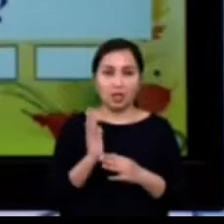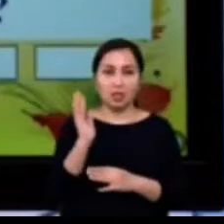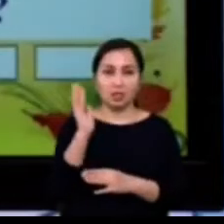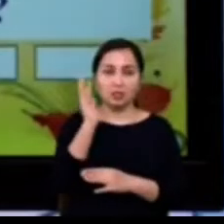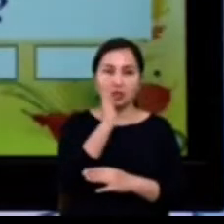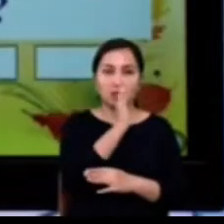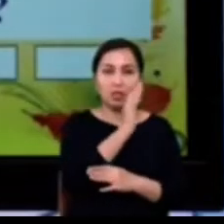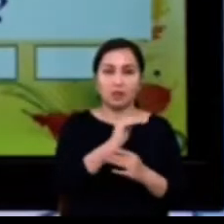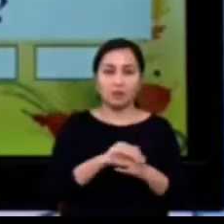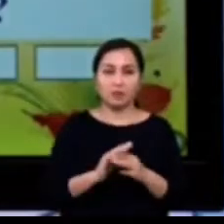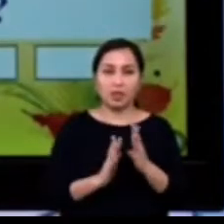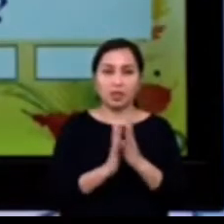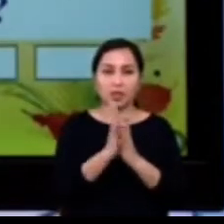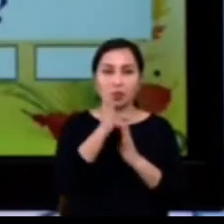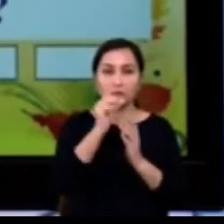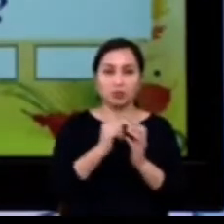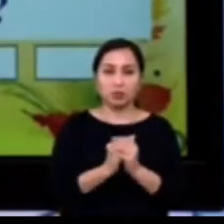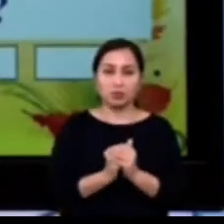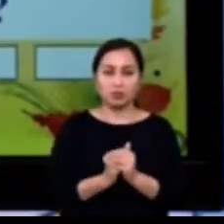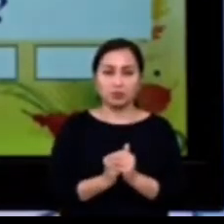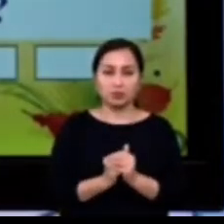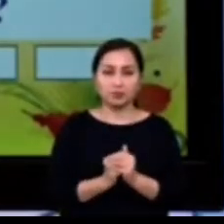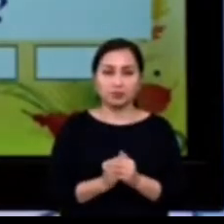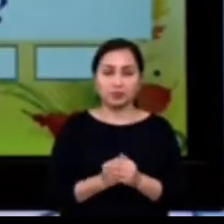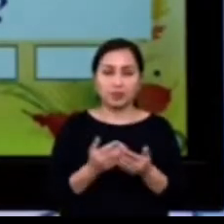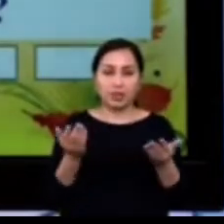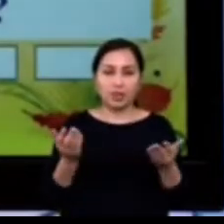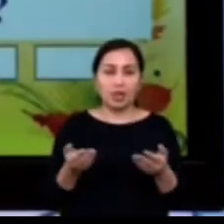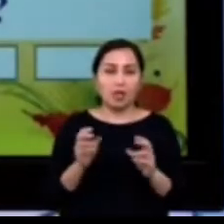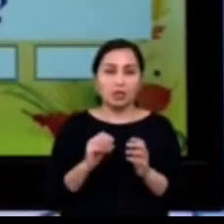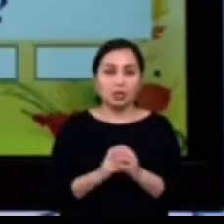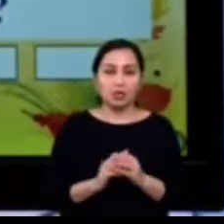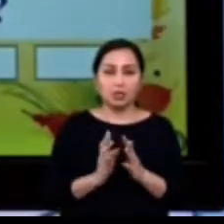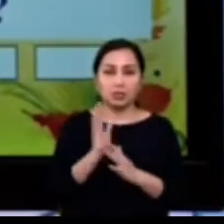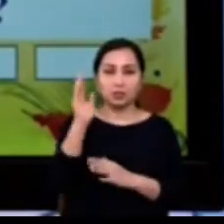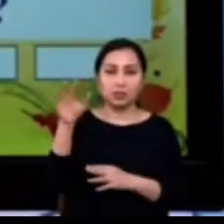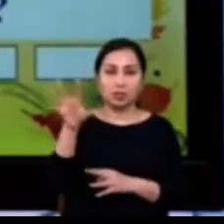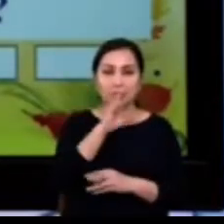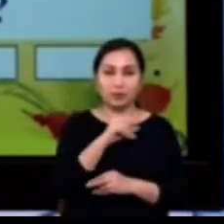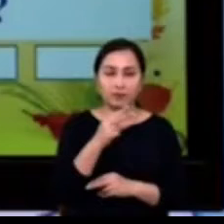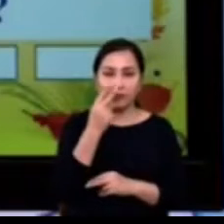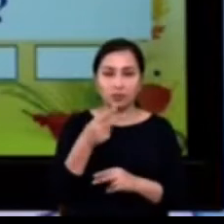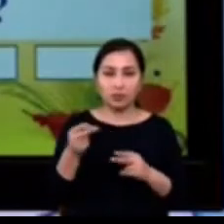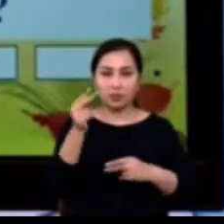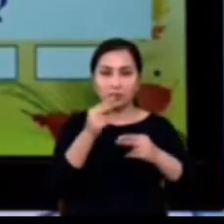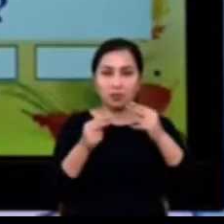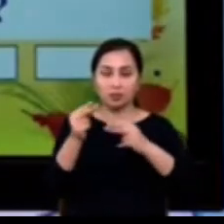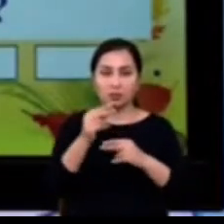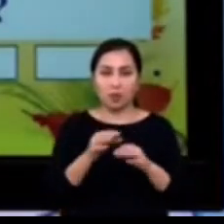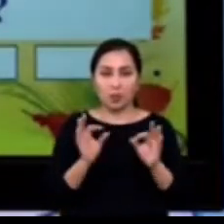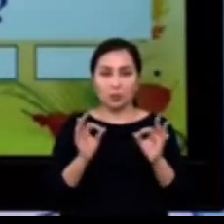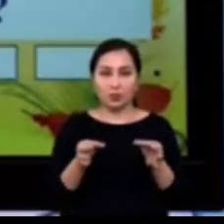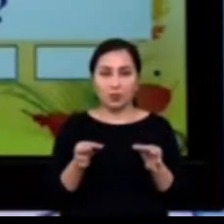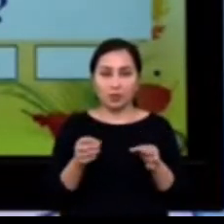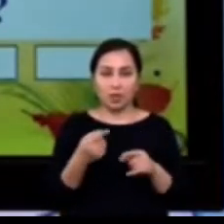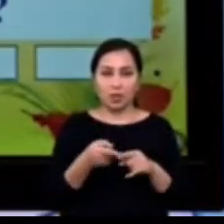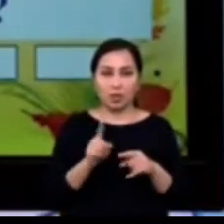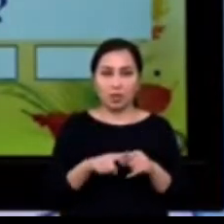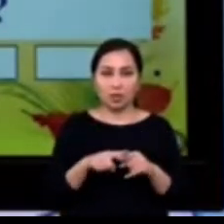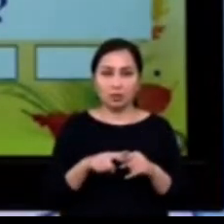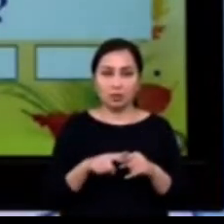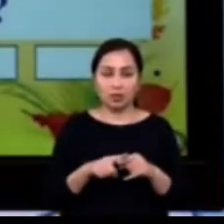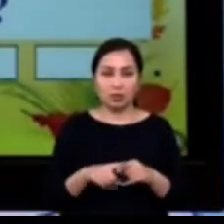деревья и кусты. А какие деревья вы видите на рисунке? Правильно,